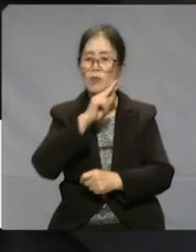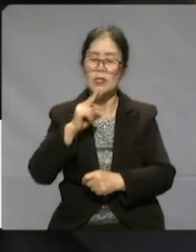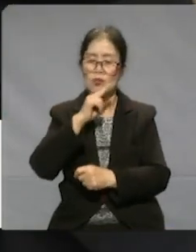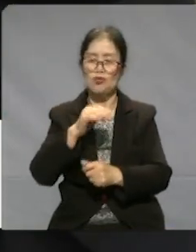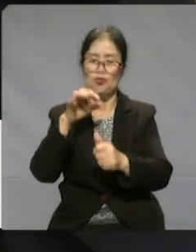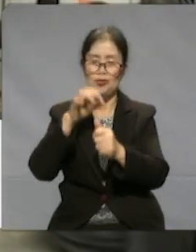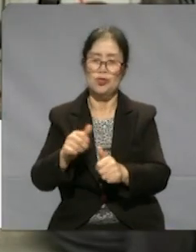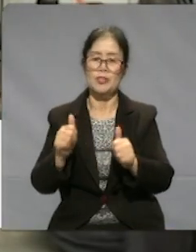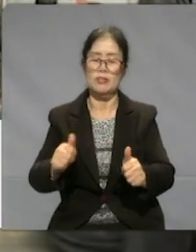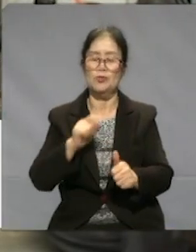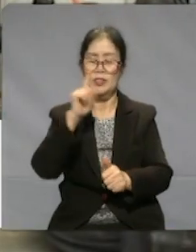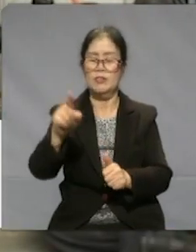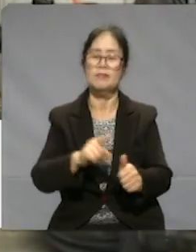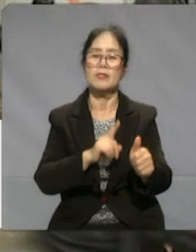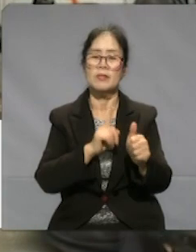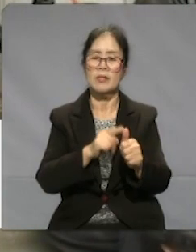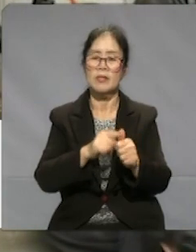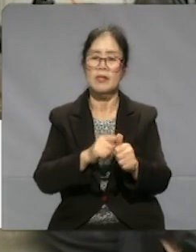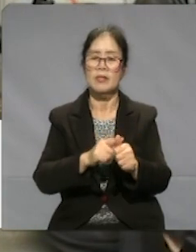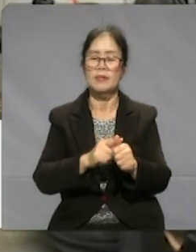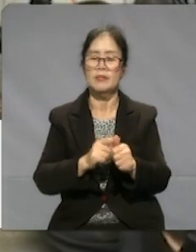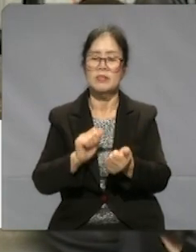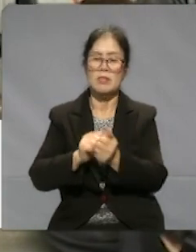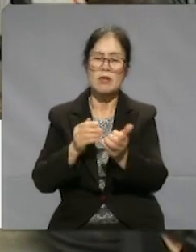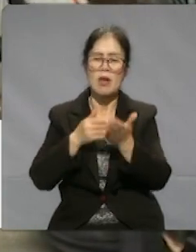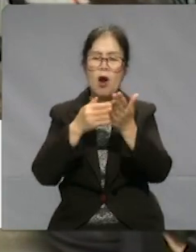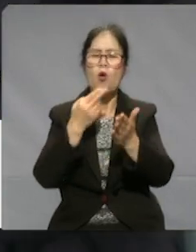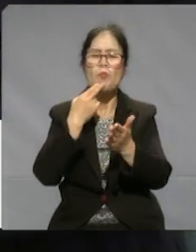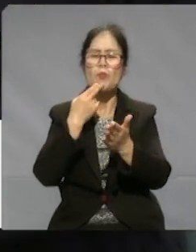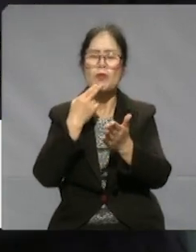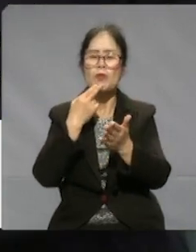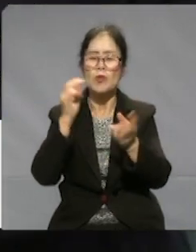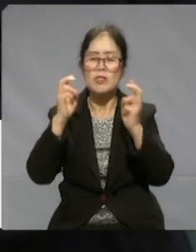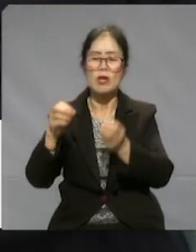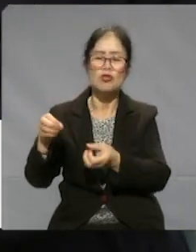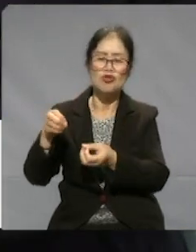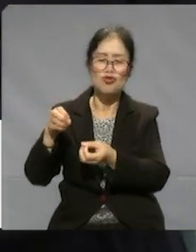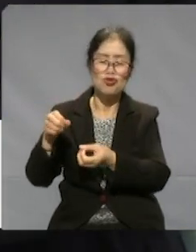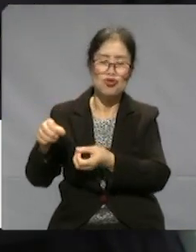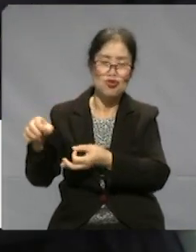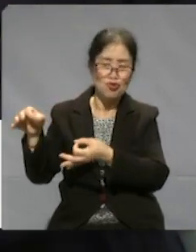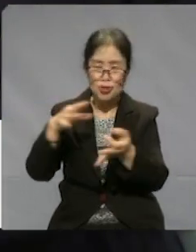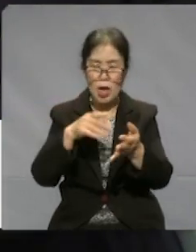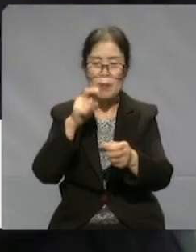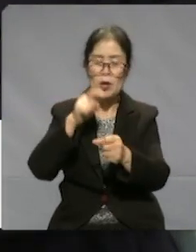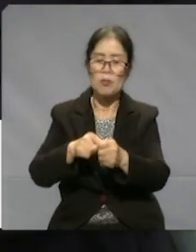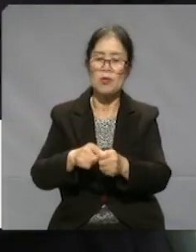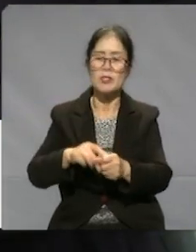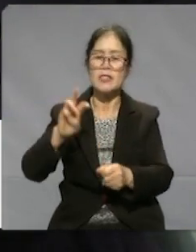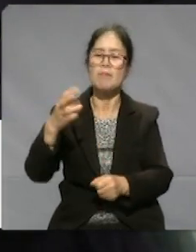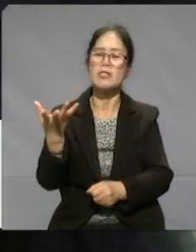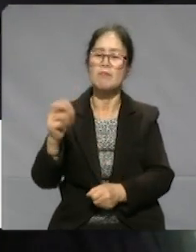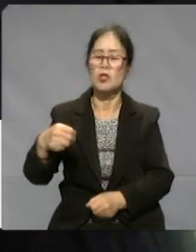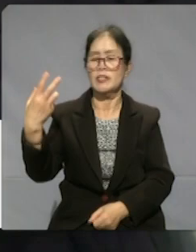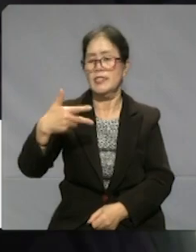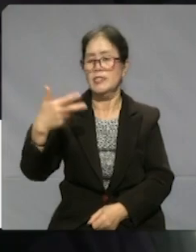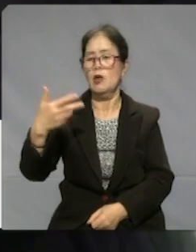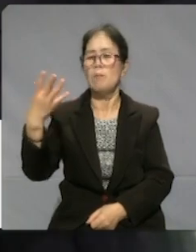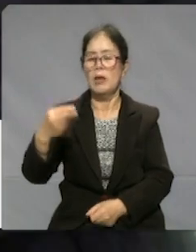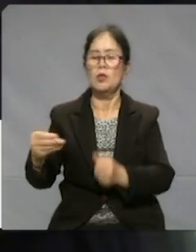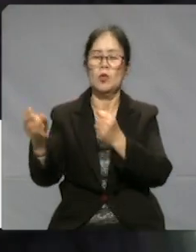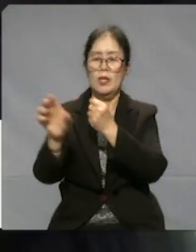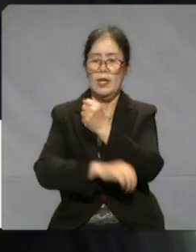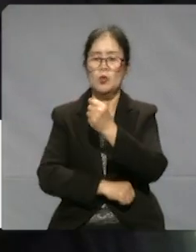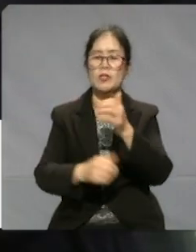기소했습니다 전 청조는 비상장 주식 투자 등의 명목으로 피해자 27 명에게서 30억 7천만 원 가량을 가로채